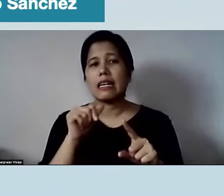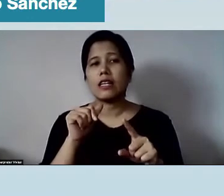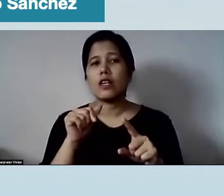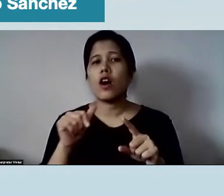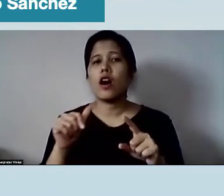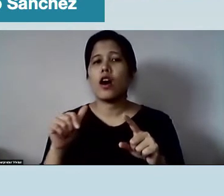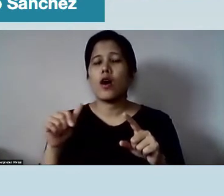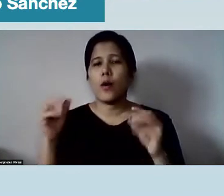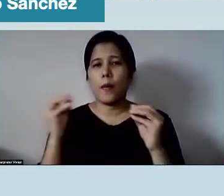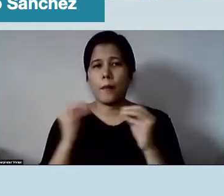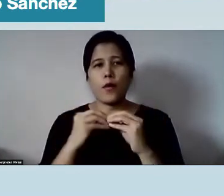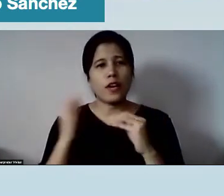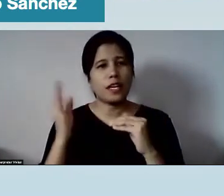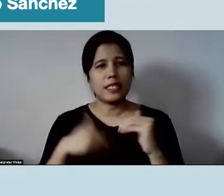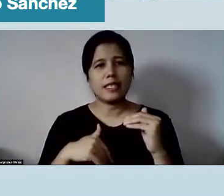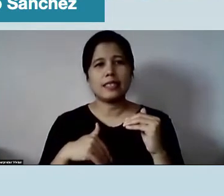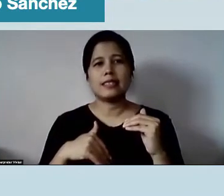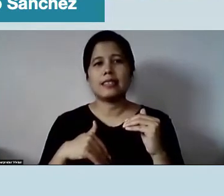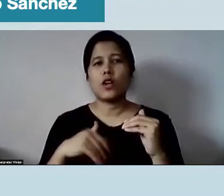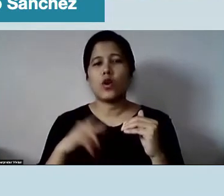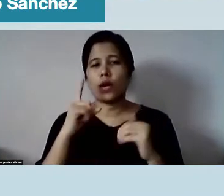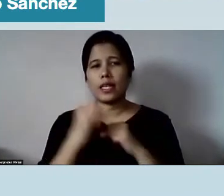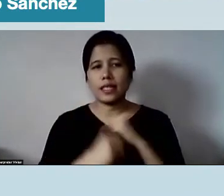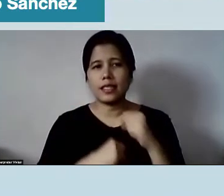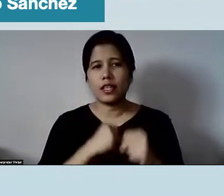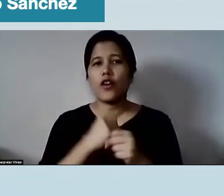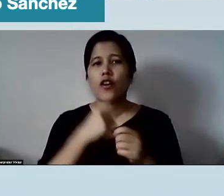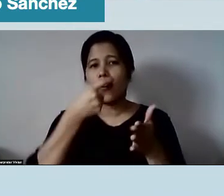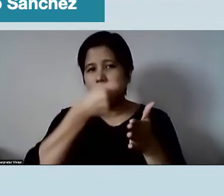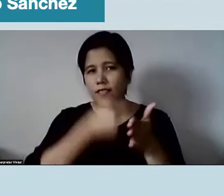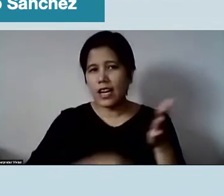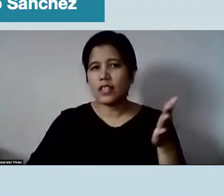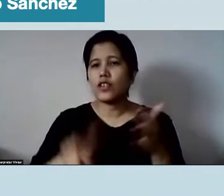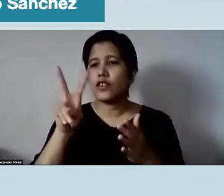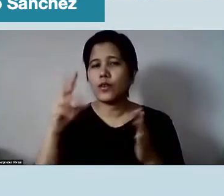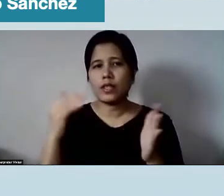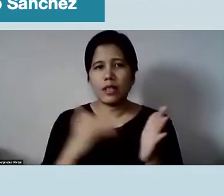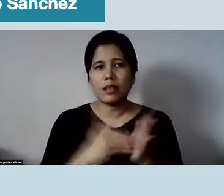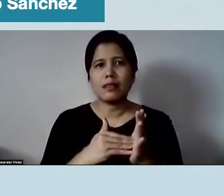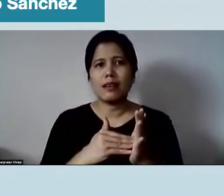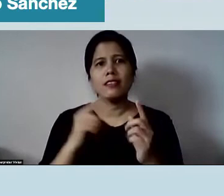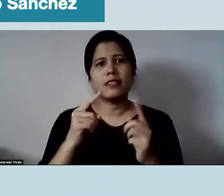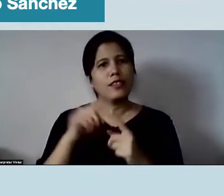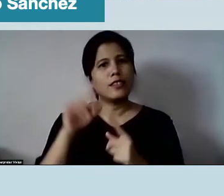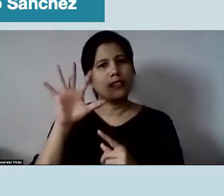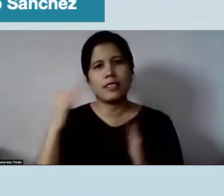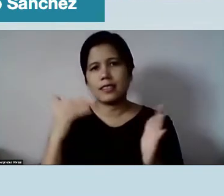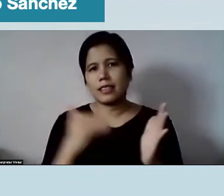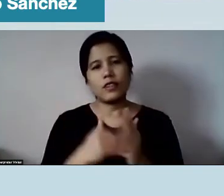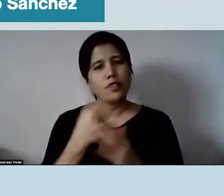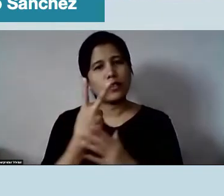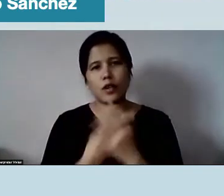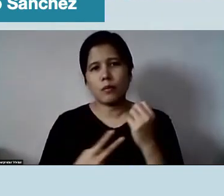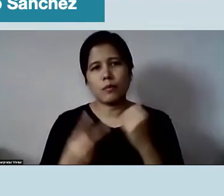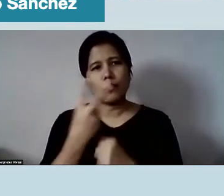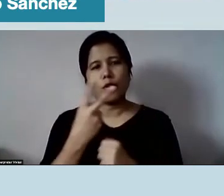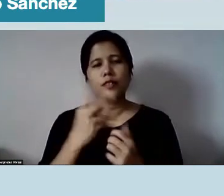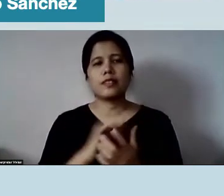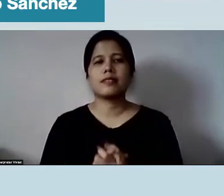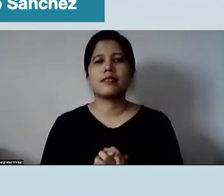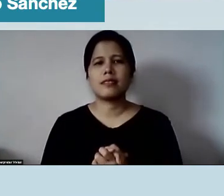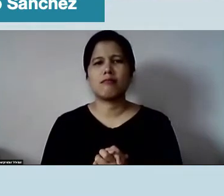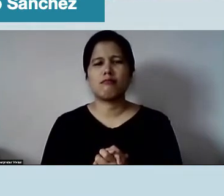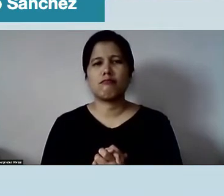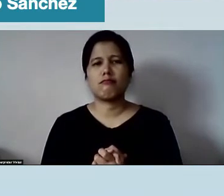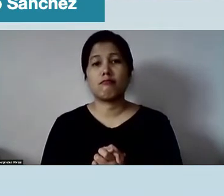more than 1 year, or a fine of 2,000 pesos to 5,000 pesos or both. Kaya po inaabuso yun. Nasabi,